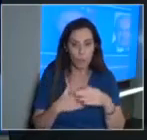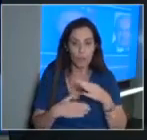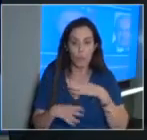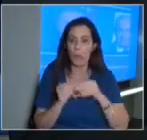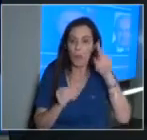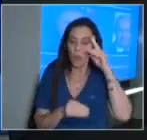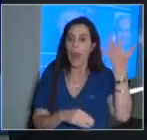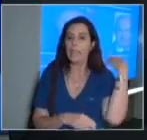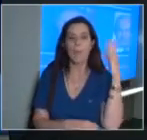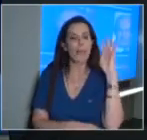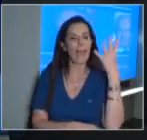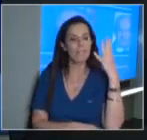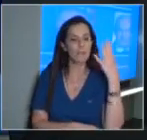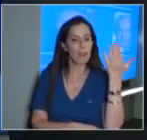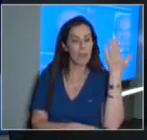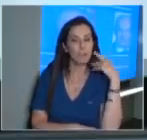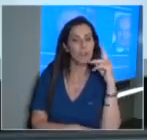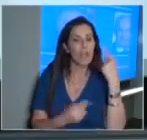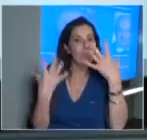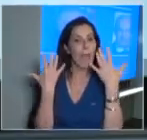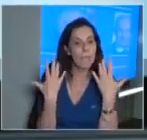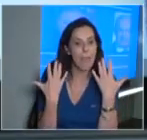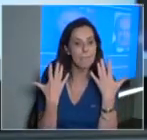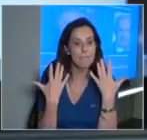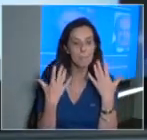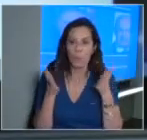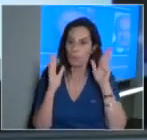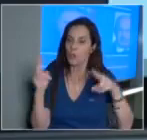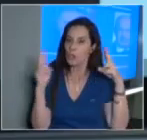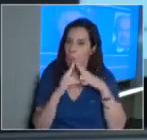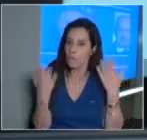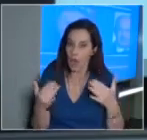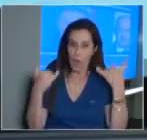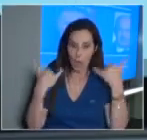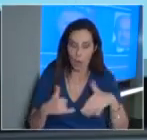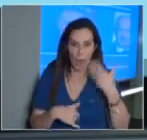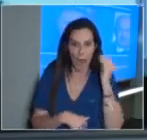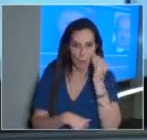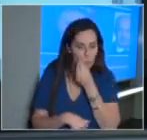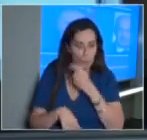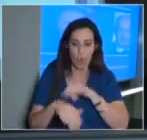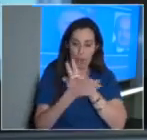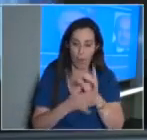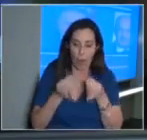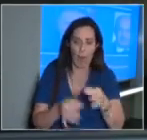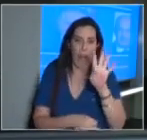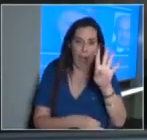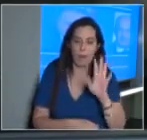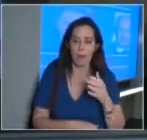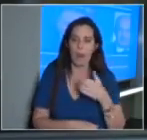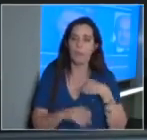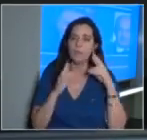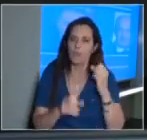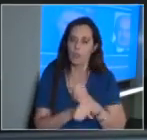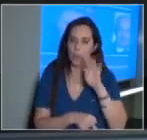שלנו עם הליכוד הייתה ביום רביעי לפני יותר משבוע וחצי. הסוף סוף נקבעה ישיבת מסע ומתן להיום אחר הצהריים, נקבעה ל-12, נדחתה ל-4, אני מקווה